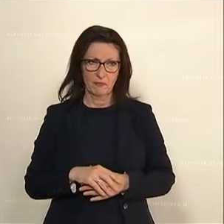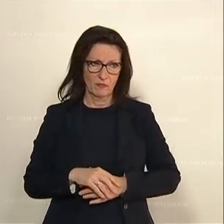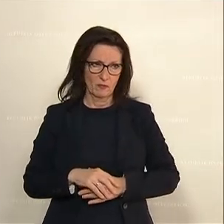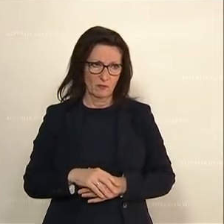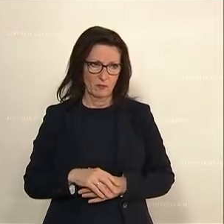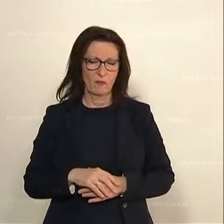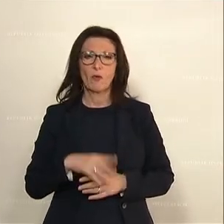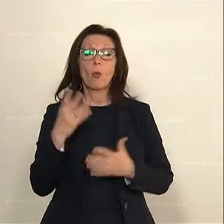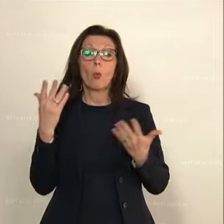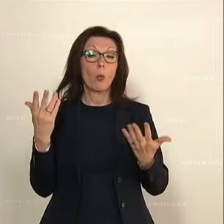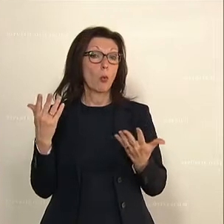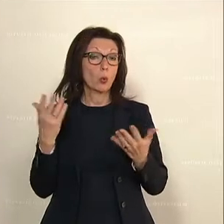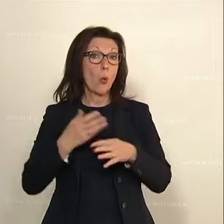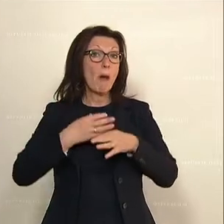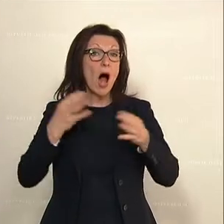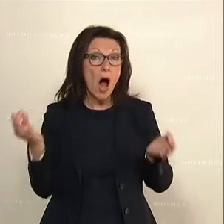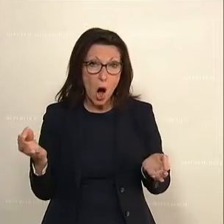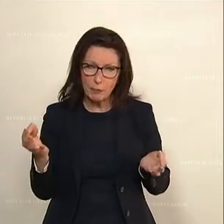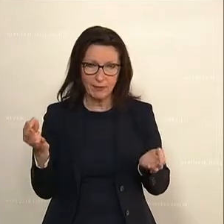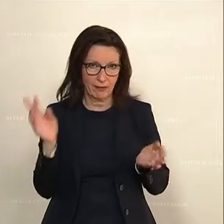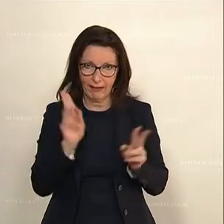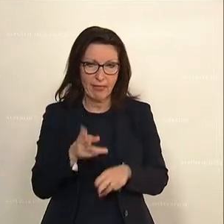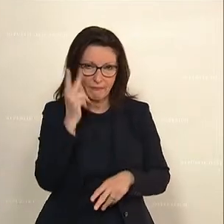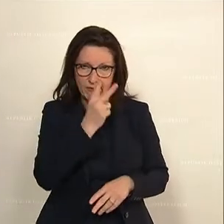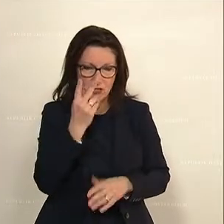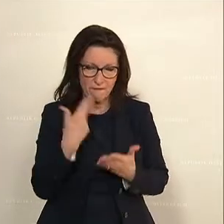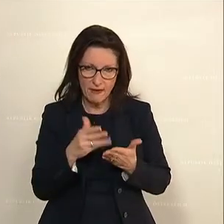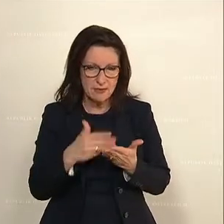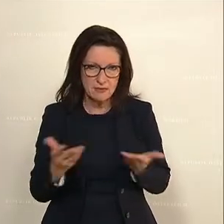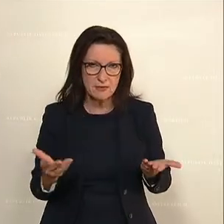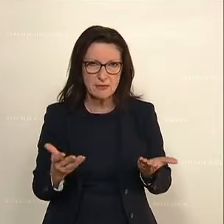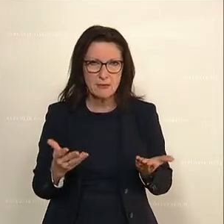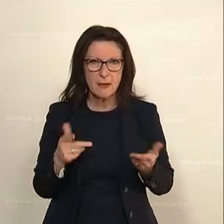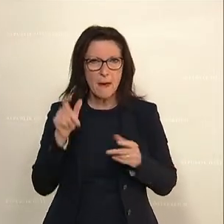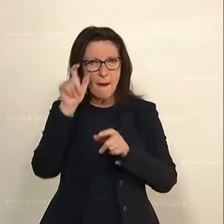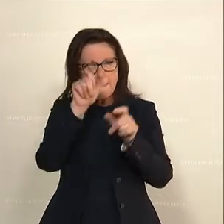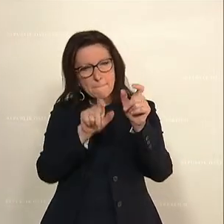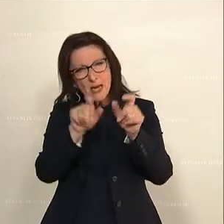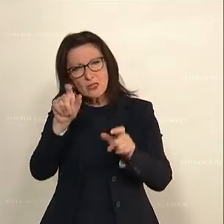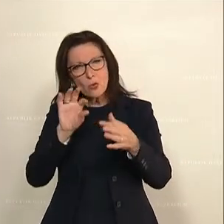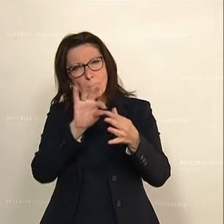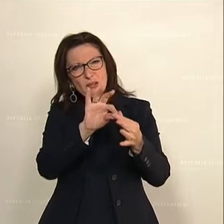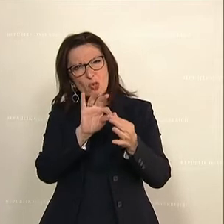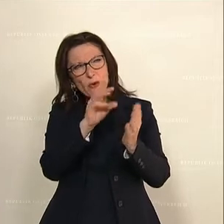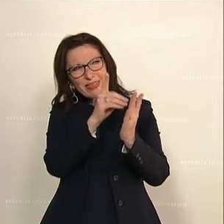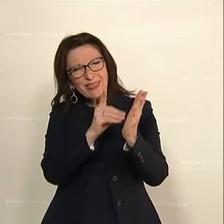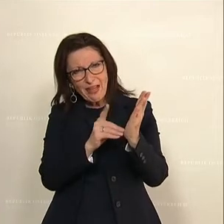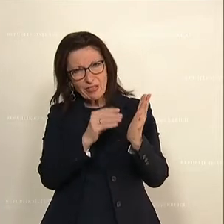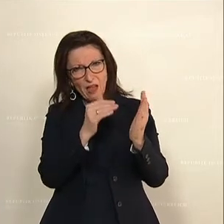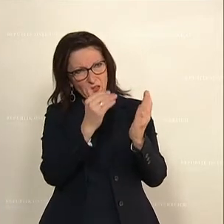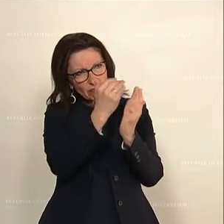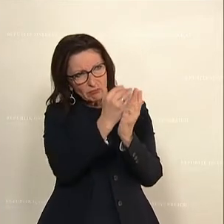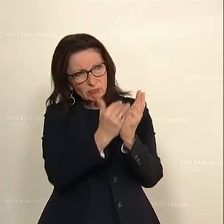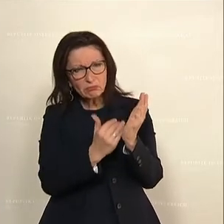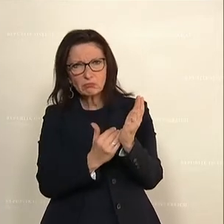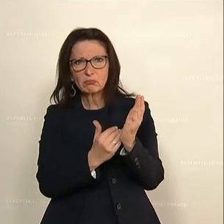Und was überhaupt nicht verständlich ist, die personenbezogenen Daten mussten